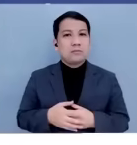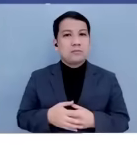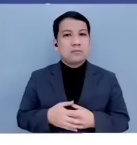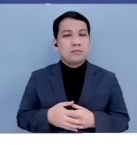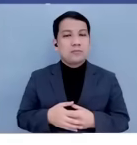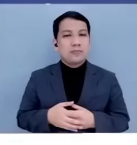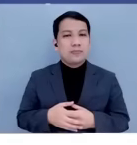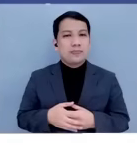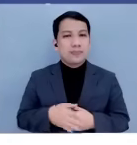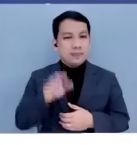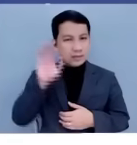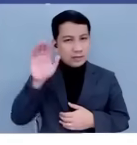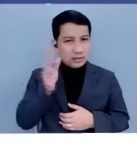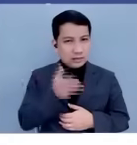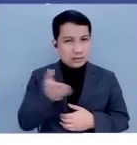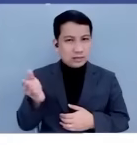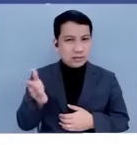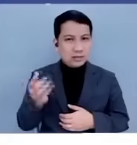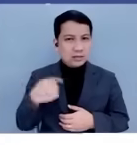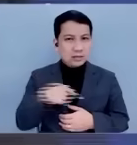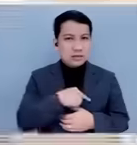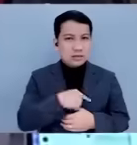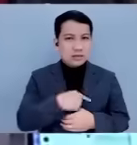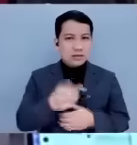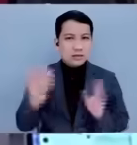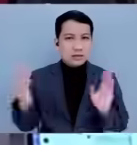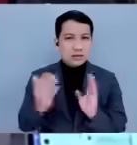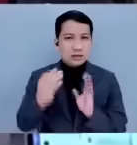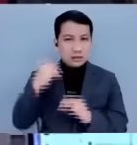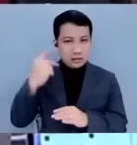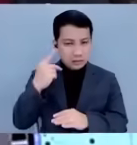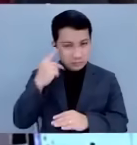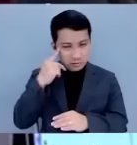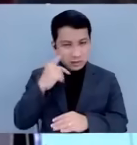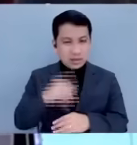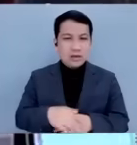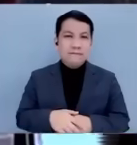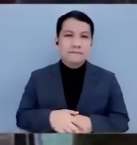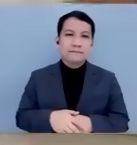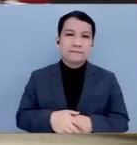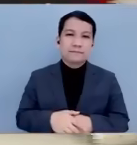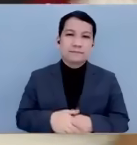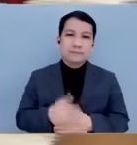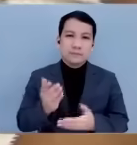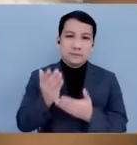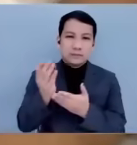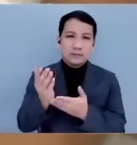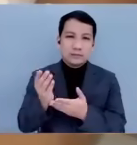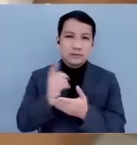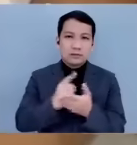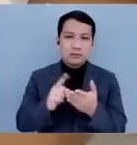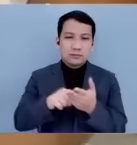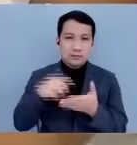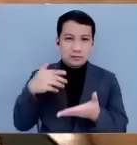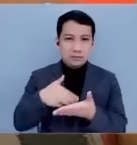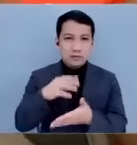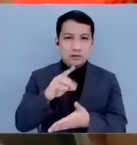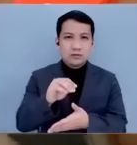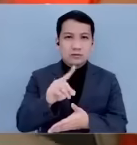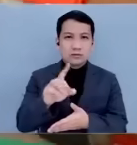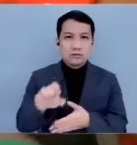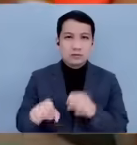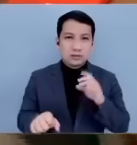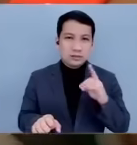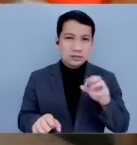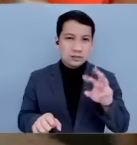lang, sana kami na lang mag-abangayan sa politika. Iminungkahi naman ni Ejercito na aralin ng DOLE at DSWD ang mga